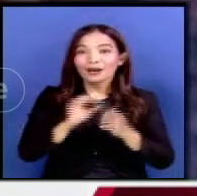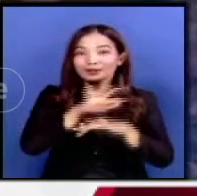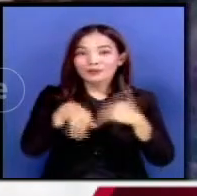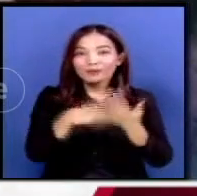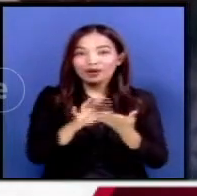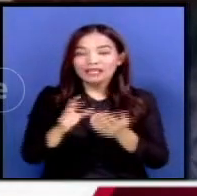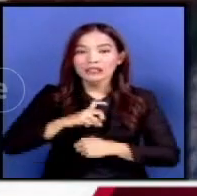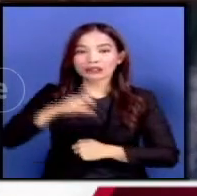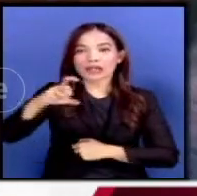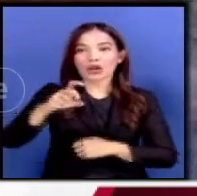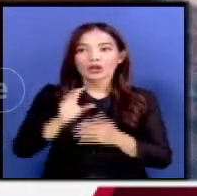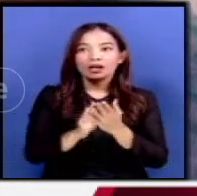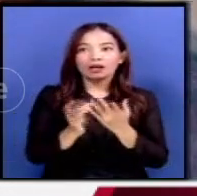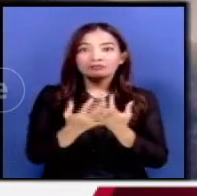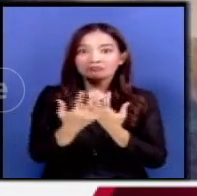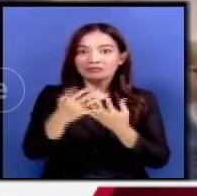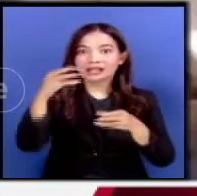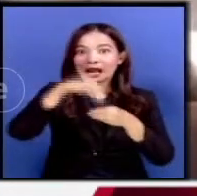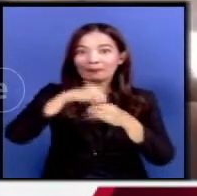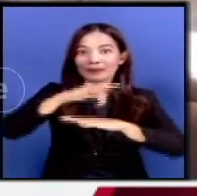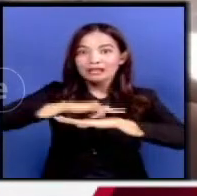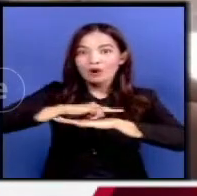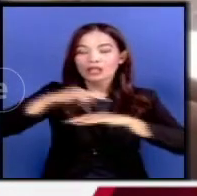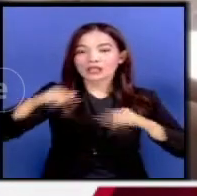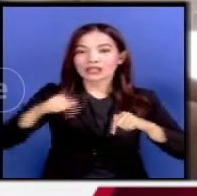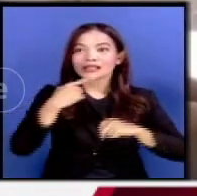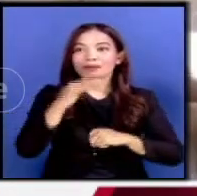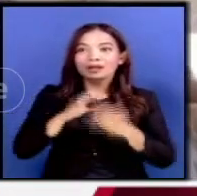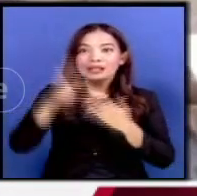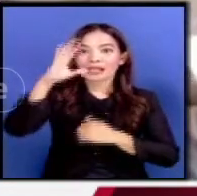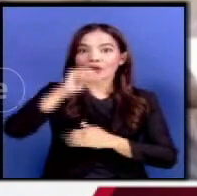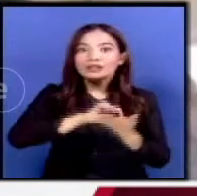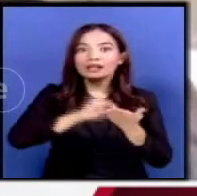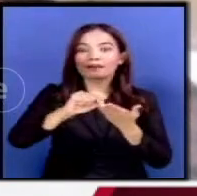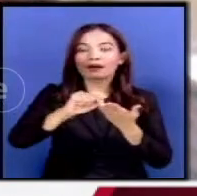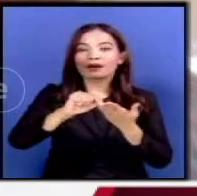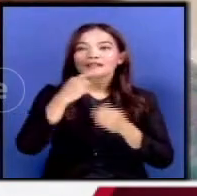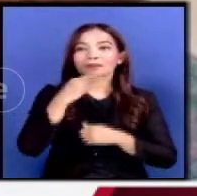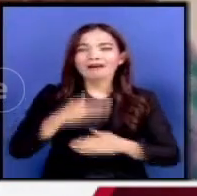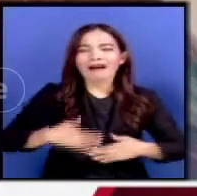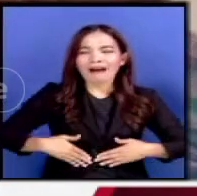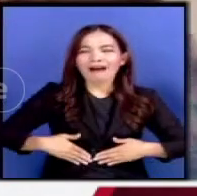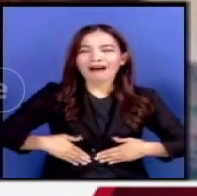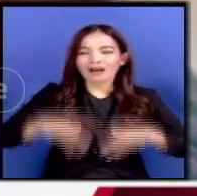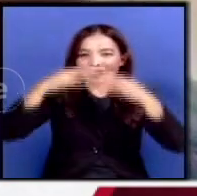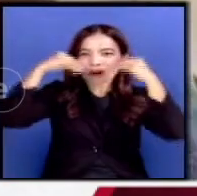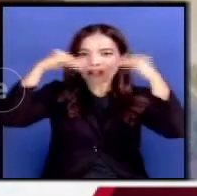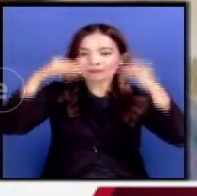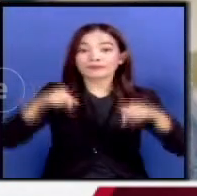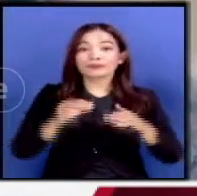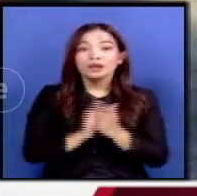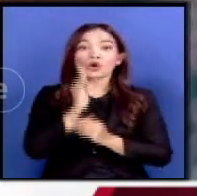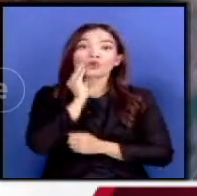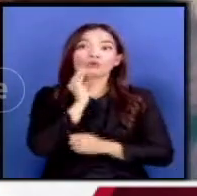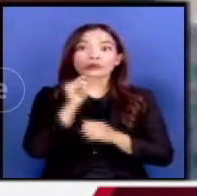calon haji lainnya. Calon haji tersebut diketahui bernama Juhani asal Majalengka yang berumur